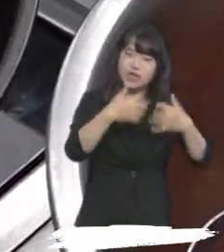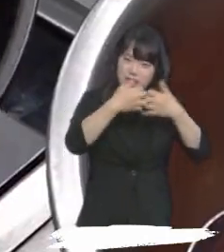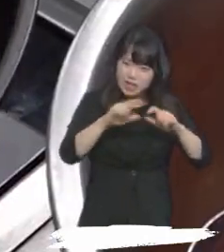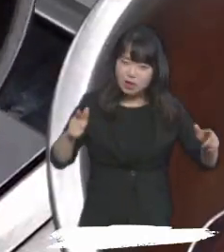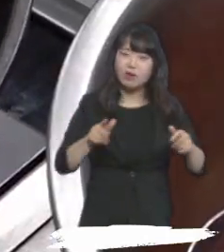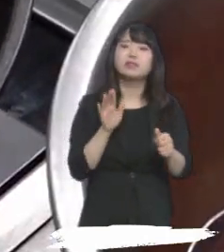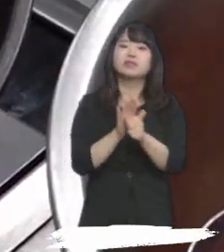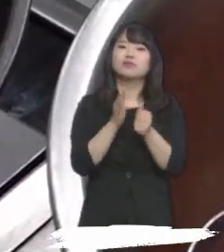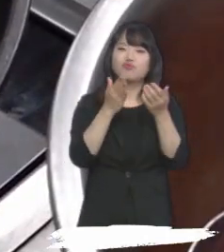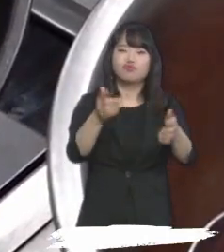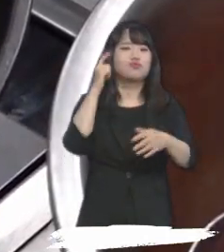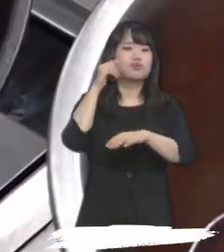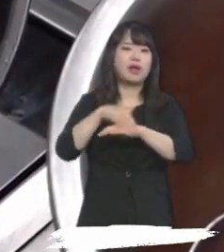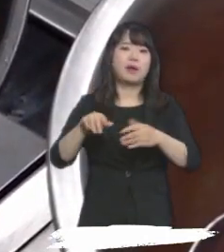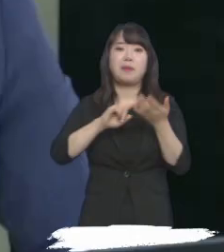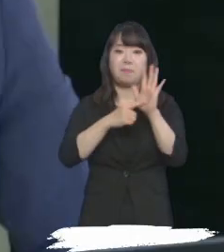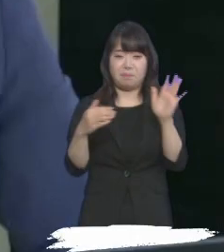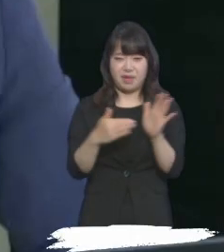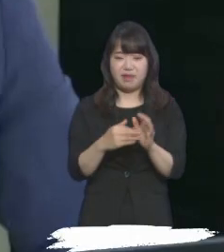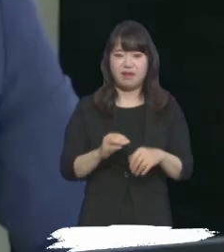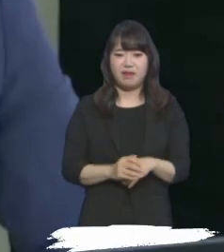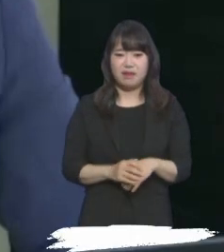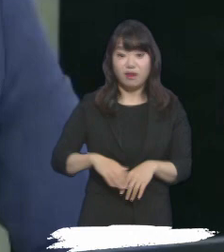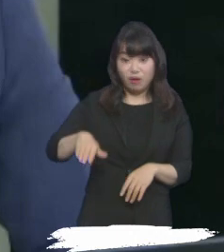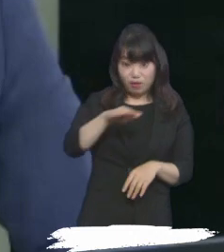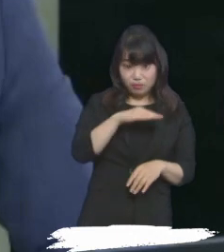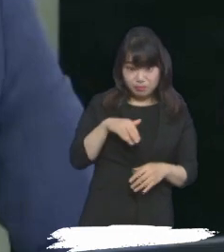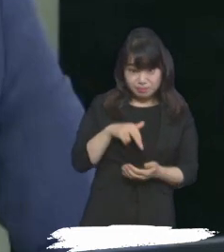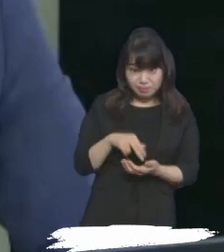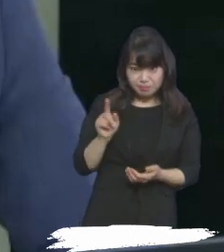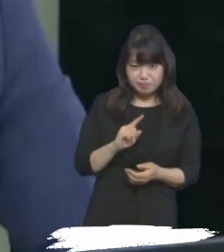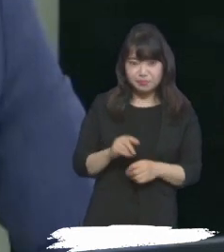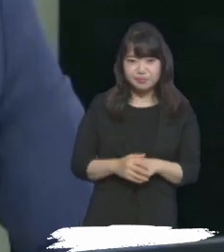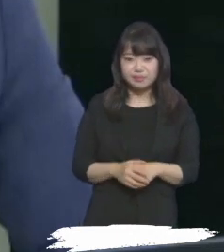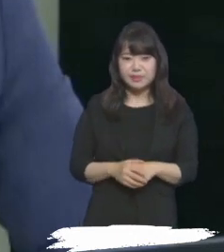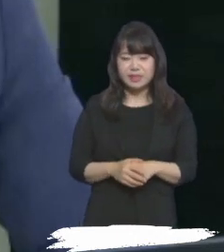우선 지원하겠다는 계획입니다. 저희들이